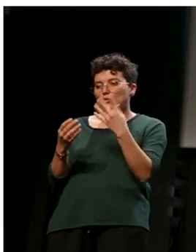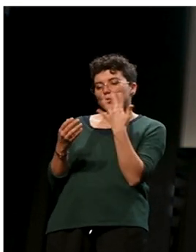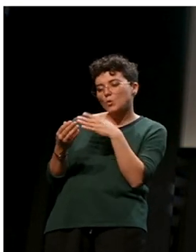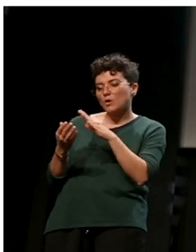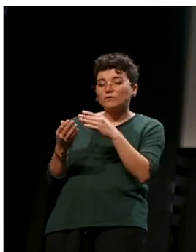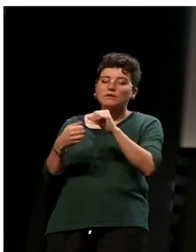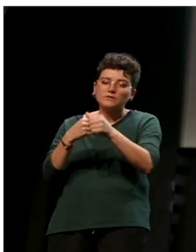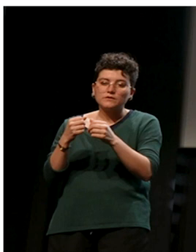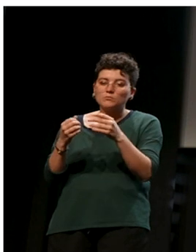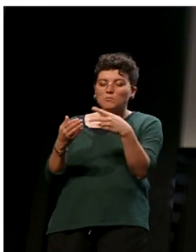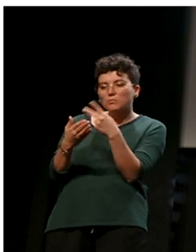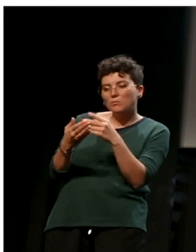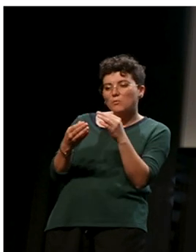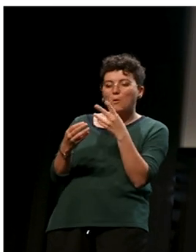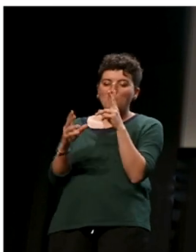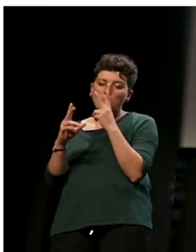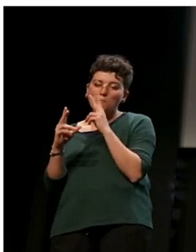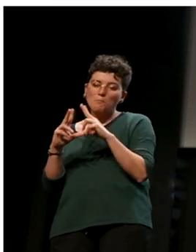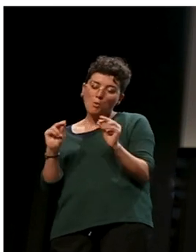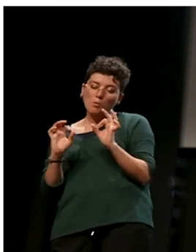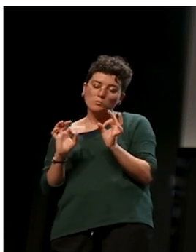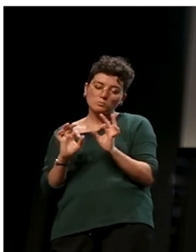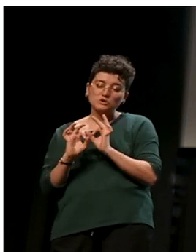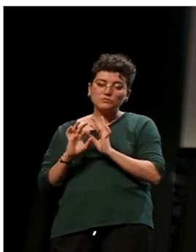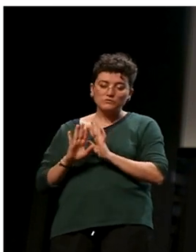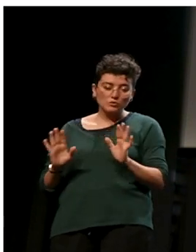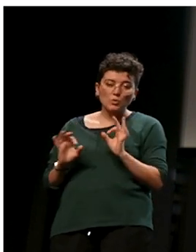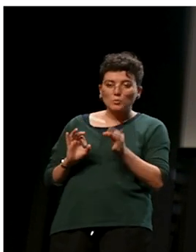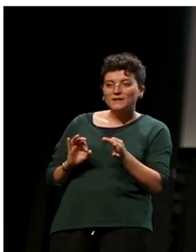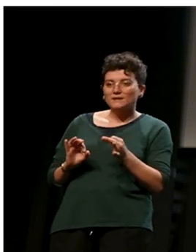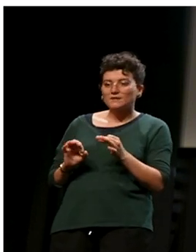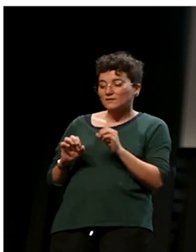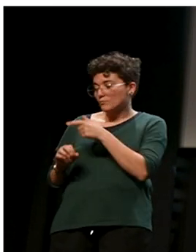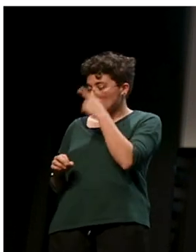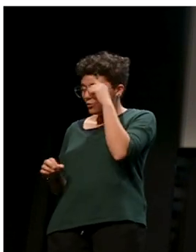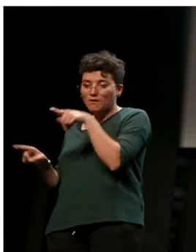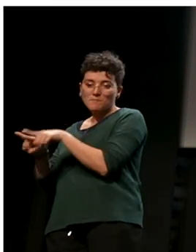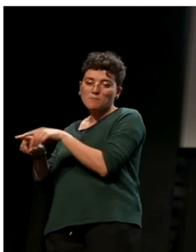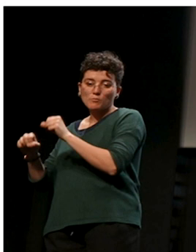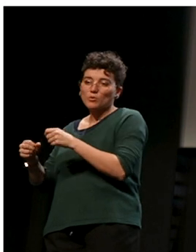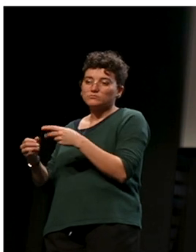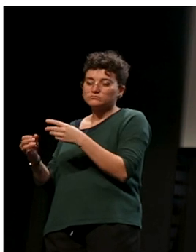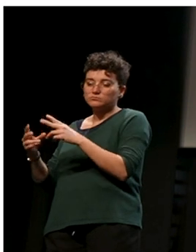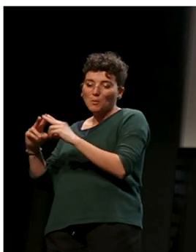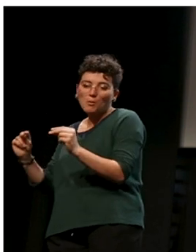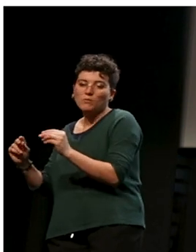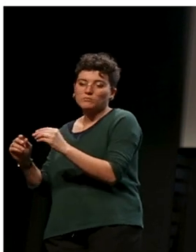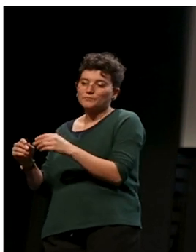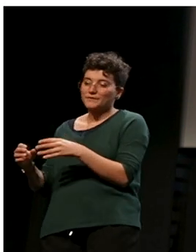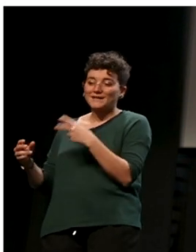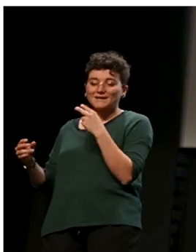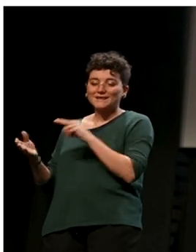soit son style, ou un beau crayonné, effectivement, lui, il peut avoir peur, parce que l'IA, c'est une technicienne. Et acquérir les techniques, elle va le faire très, très